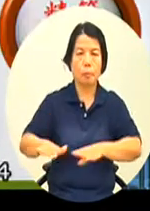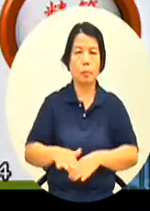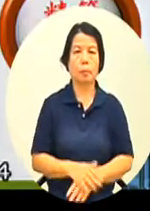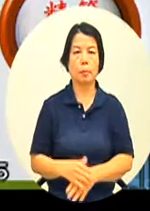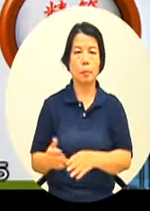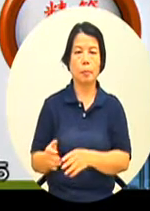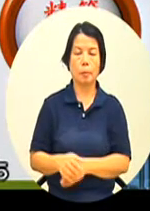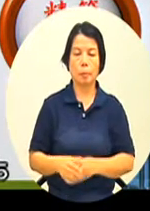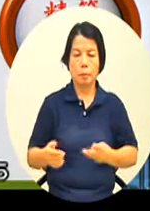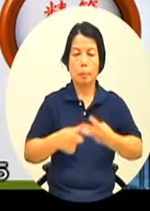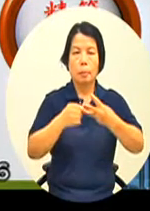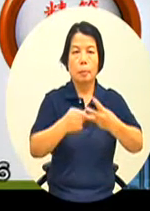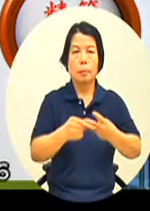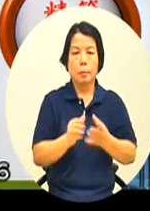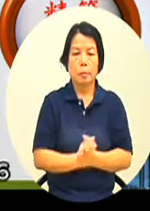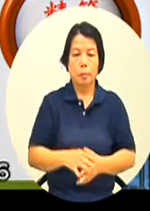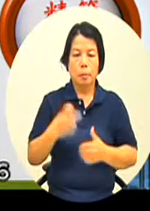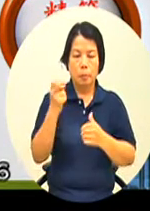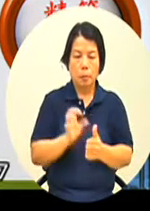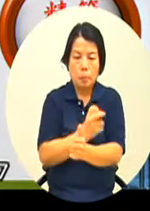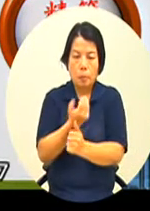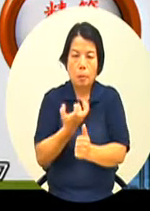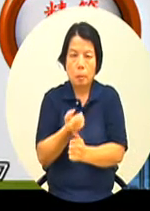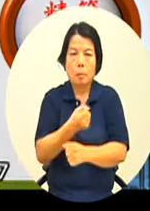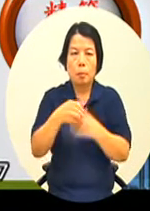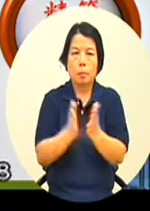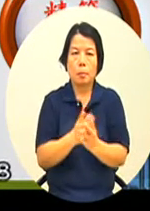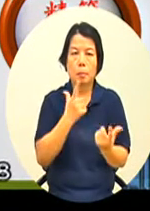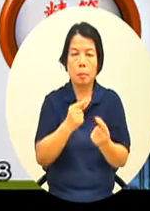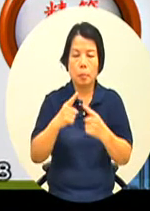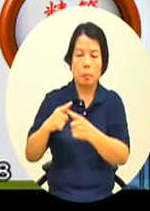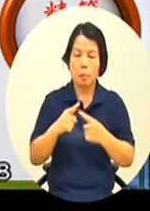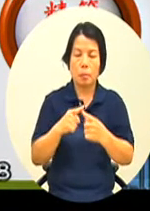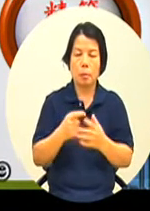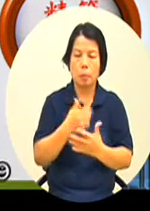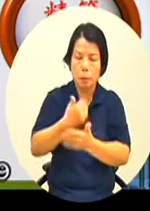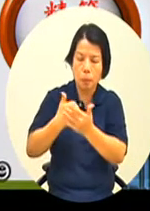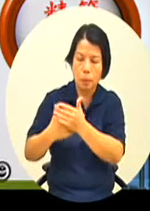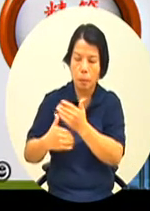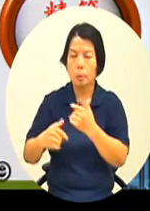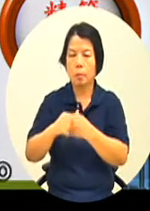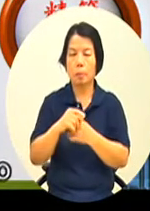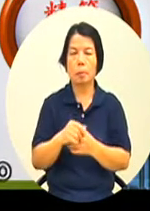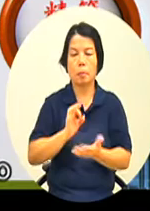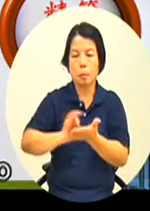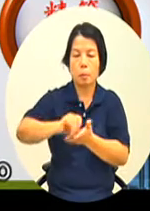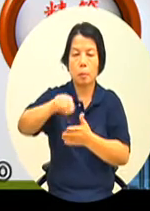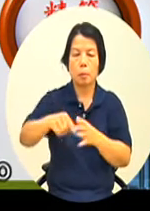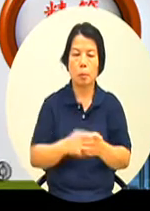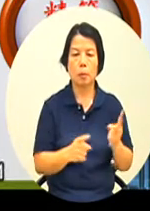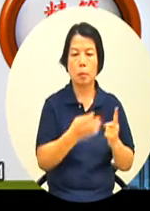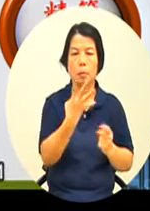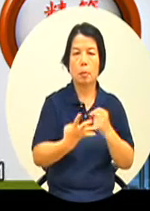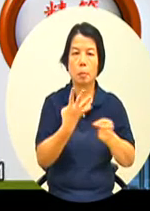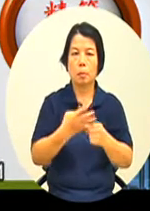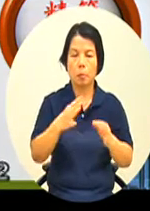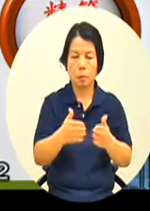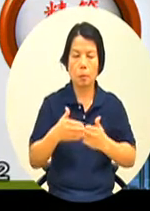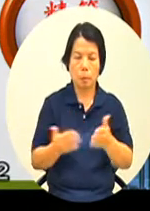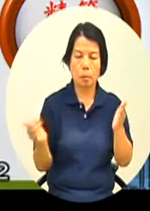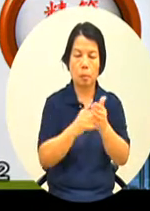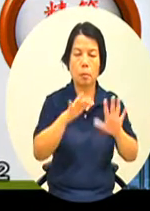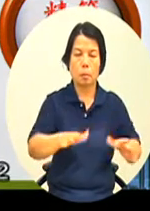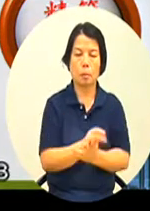三部分在管制原则总量、遵节用人经费部分，我们在104年我们已经达到精